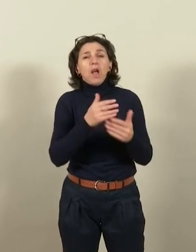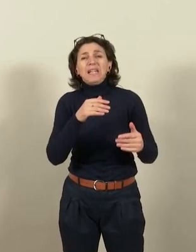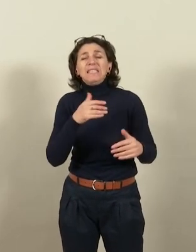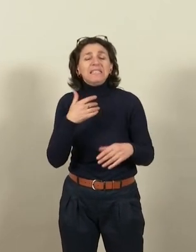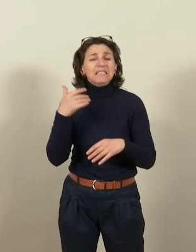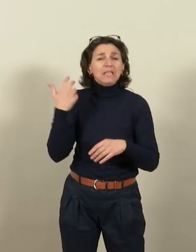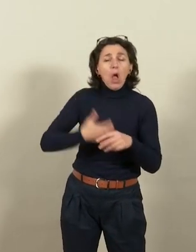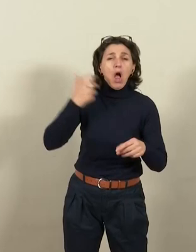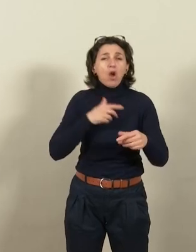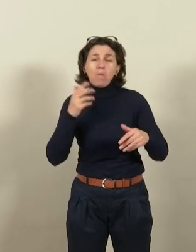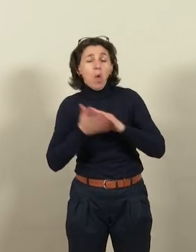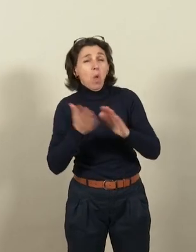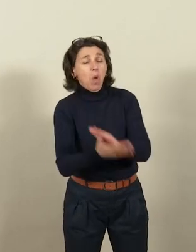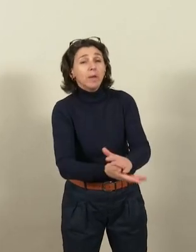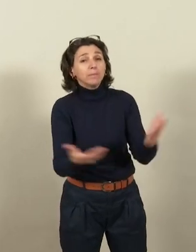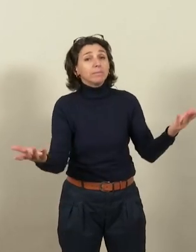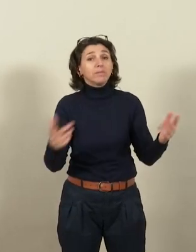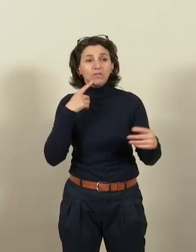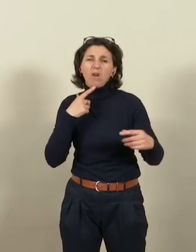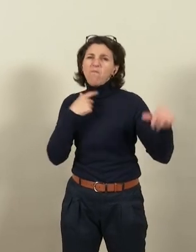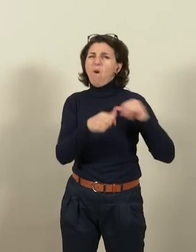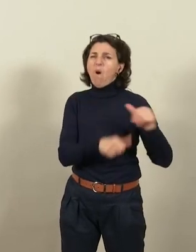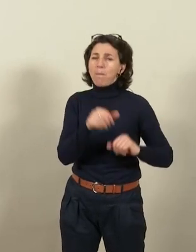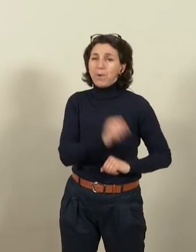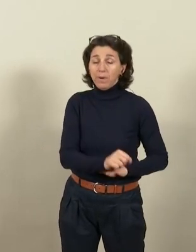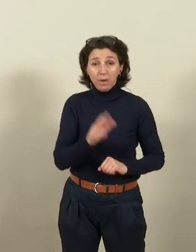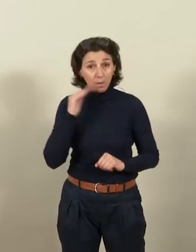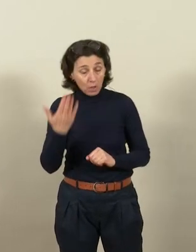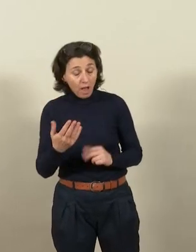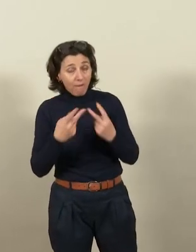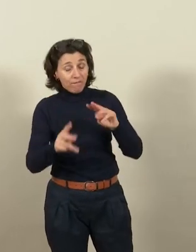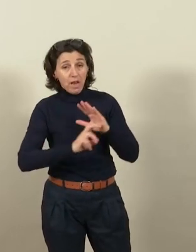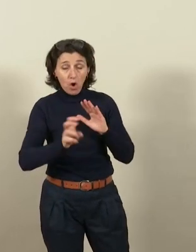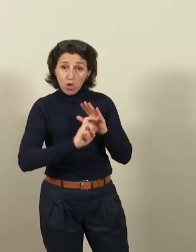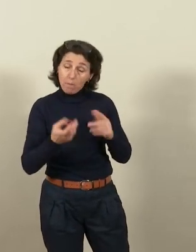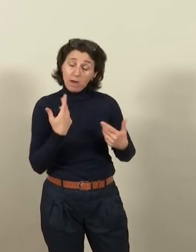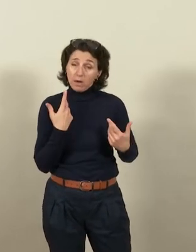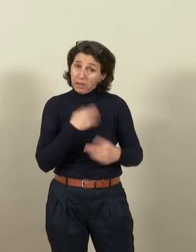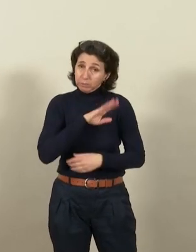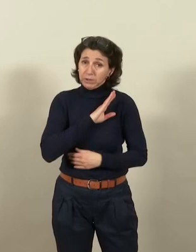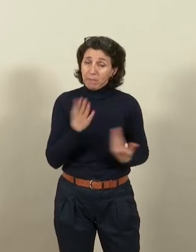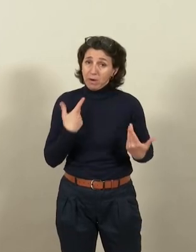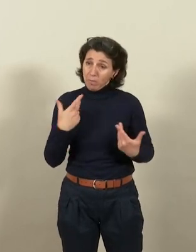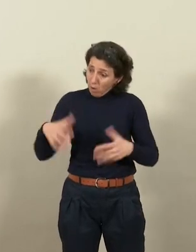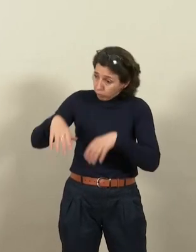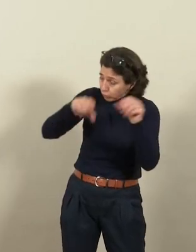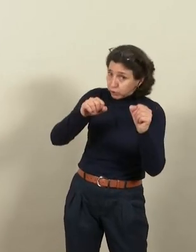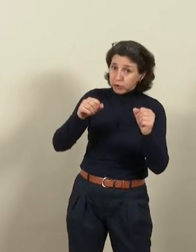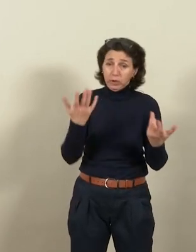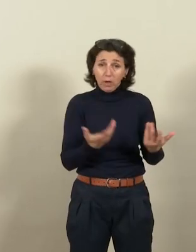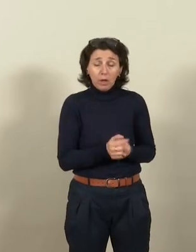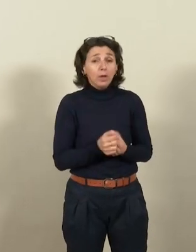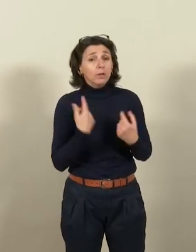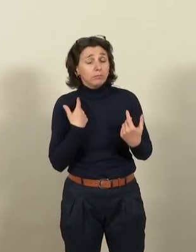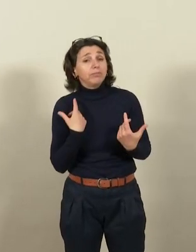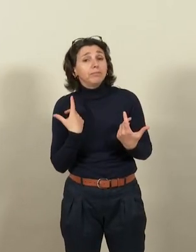la ville de Grenoble a une responsabilité en tant que financeuse et en tant qu'employeuse c'est pourquoi en mars 2023 lors de la délibération